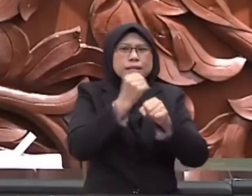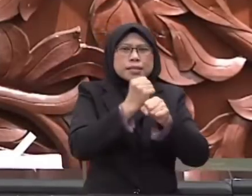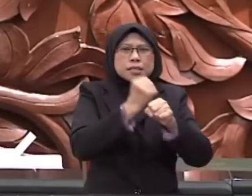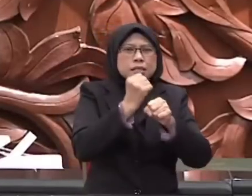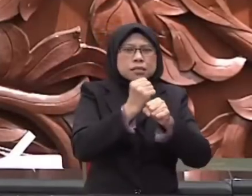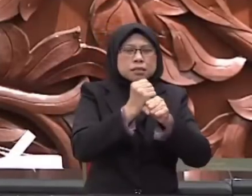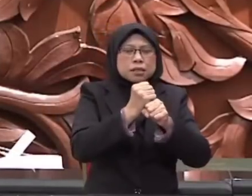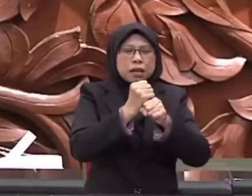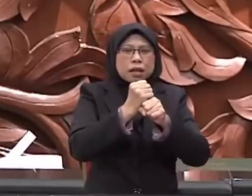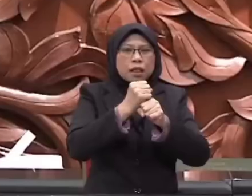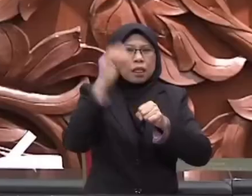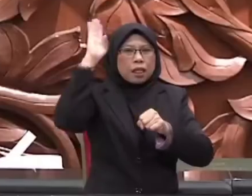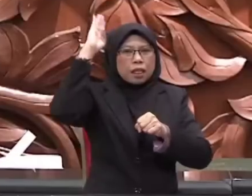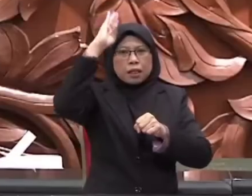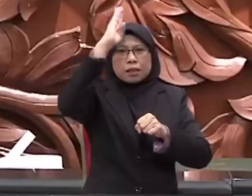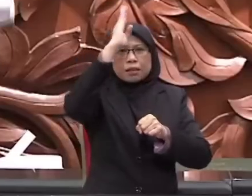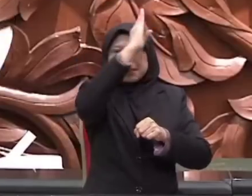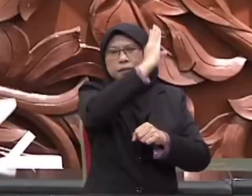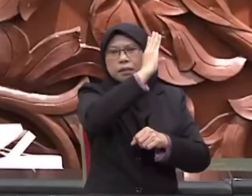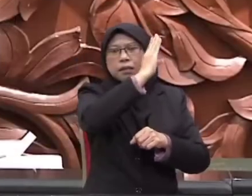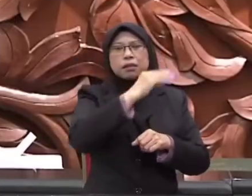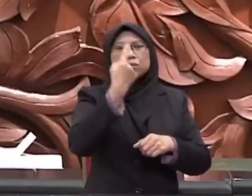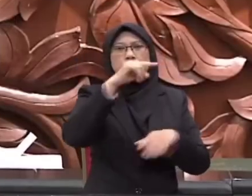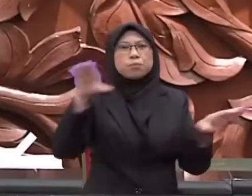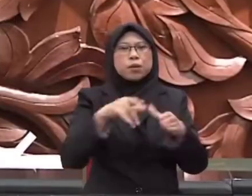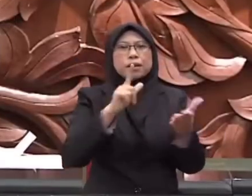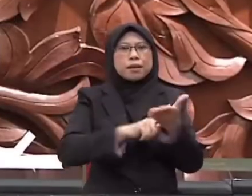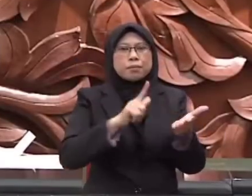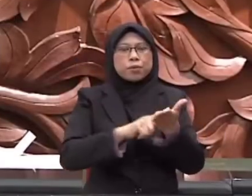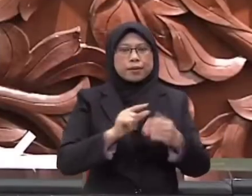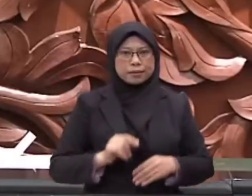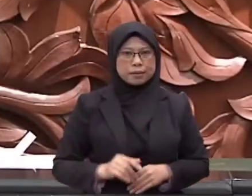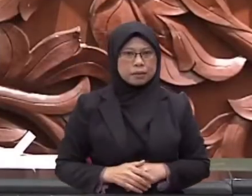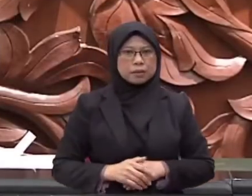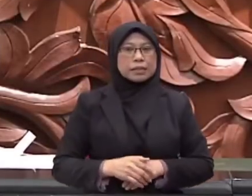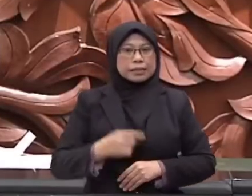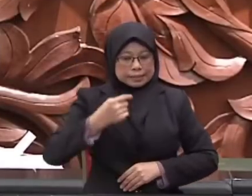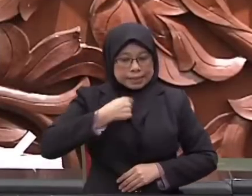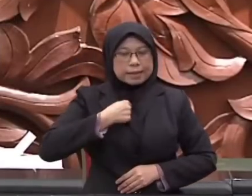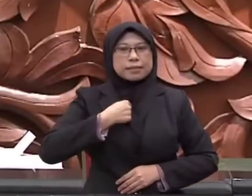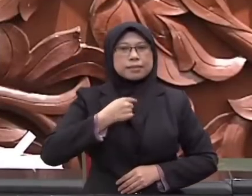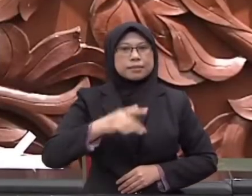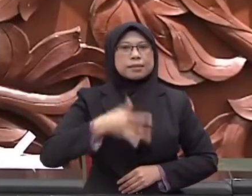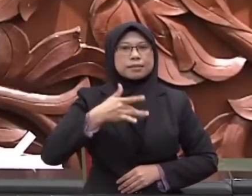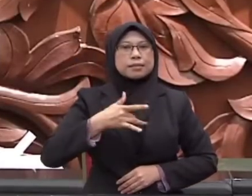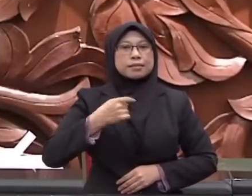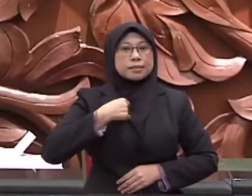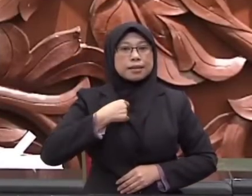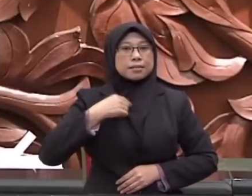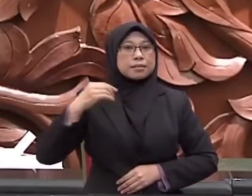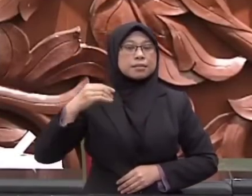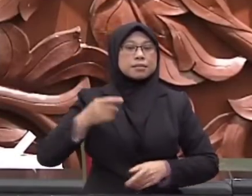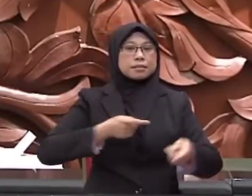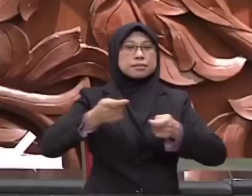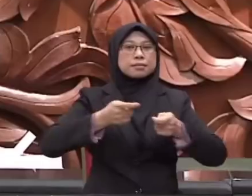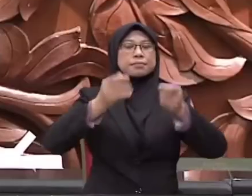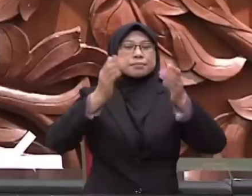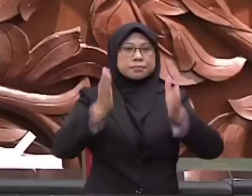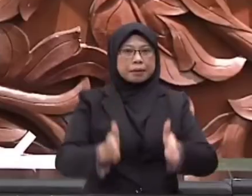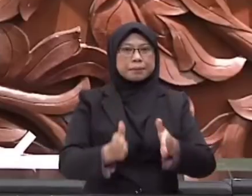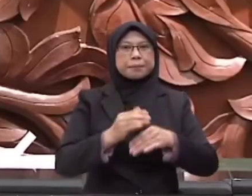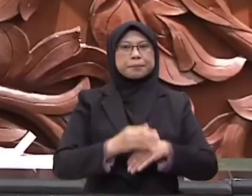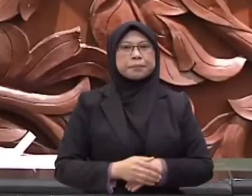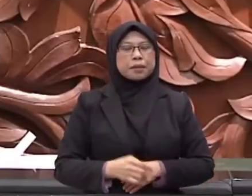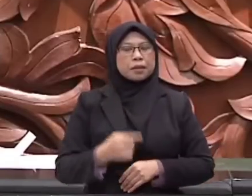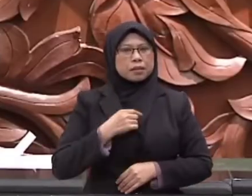terlalu banyak untuk siapkan laporan ini. Saya merasakan, saya, speaker hari ini, merasakan